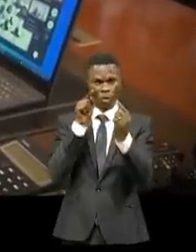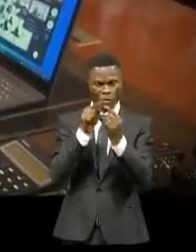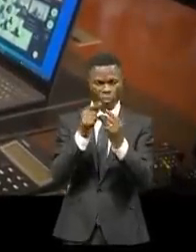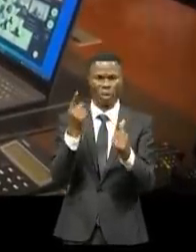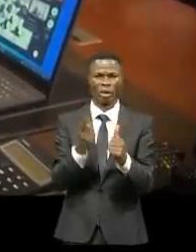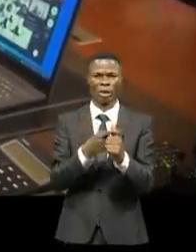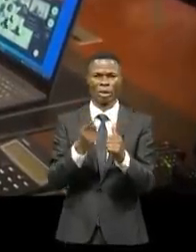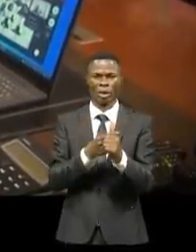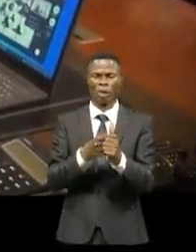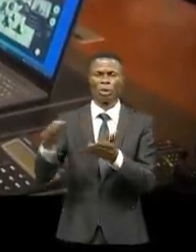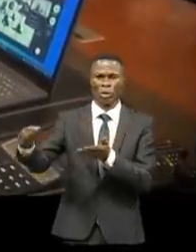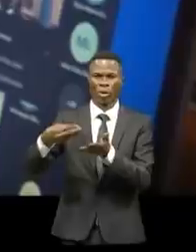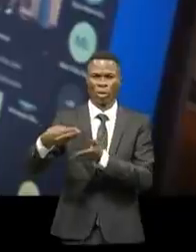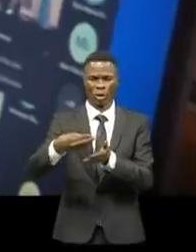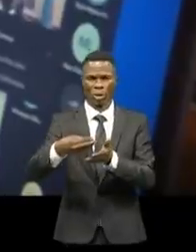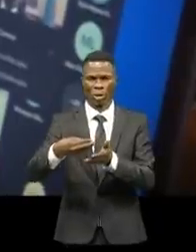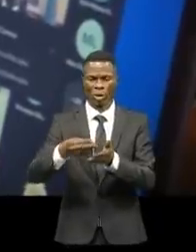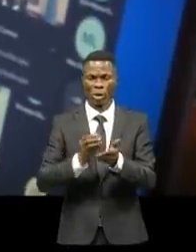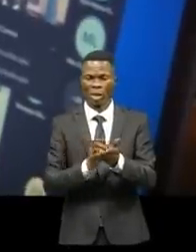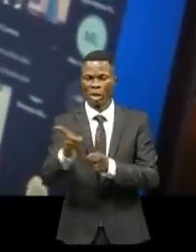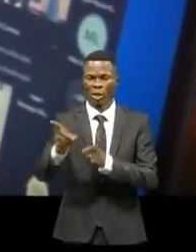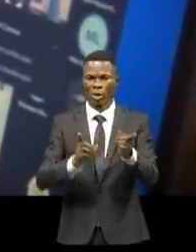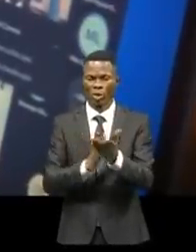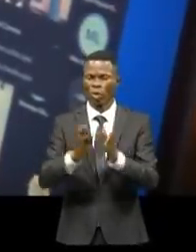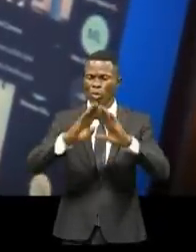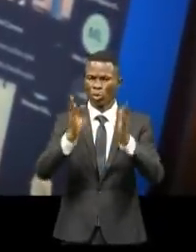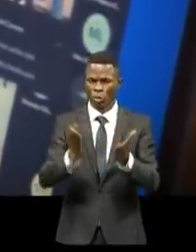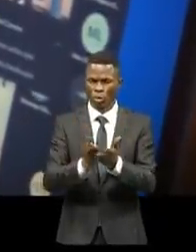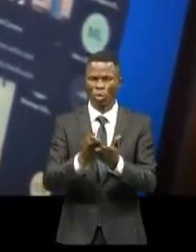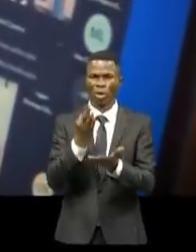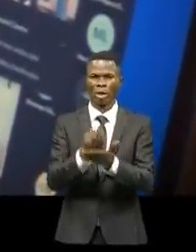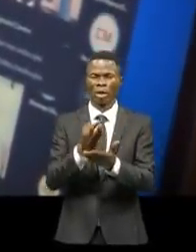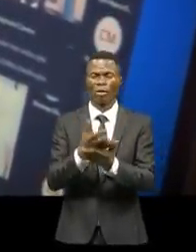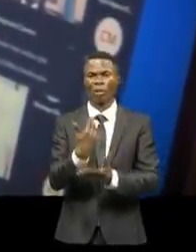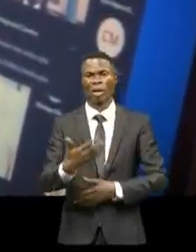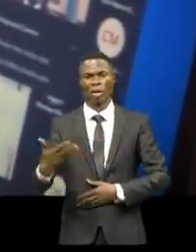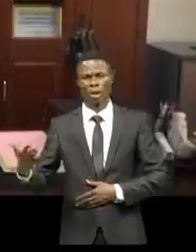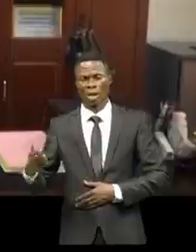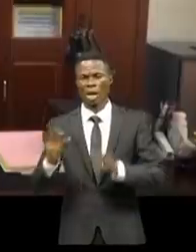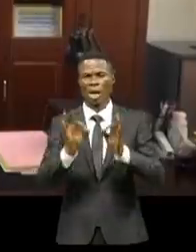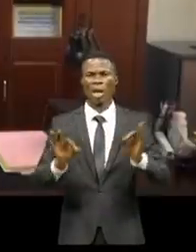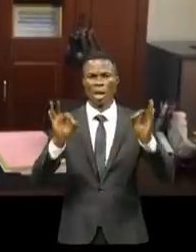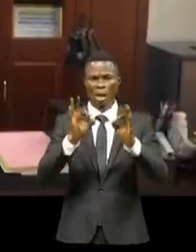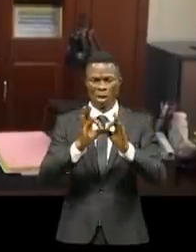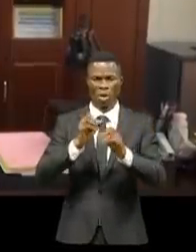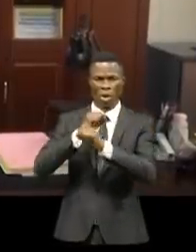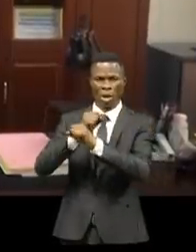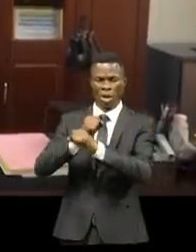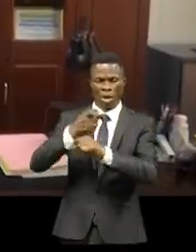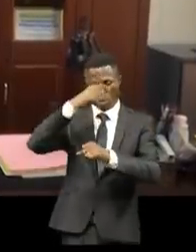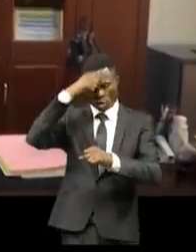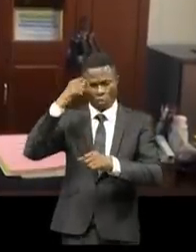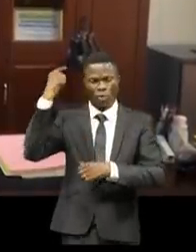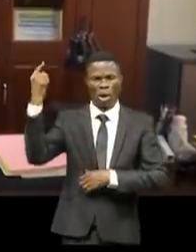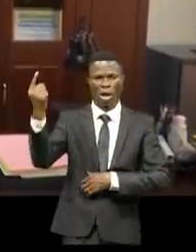notamment de mobiliser et de canaliser tous les flux financiers et matériels nécessaires à la couverture de crises